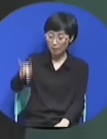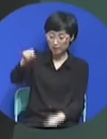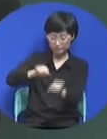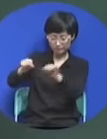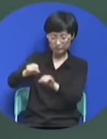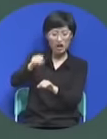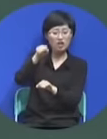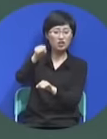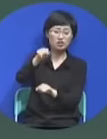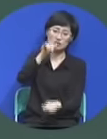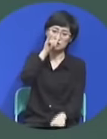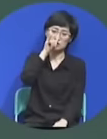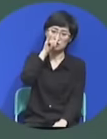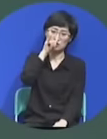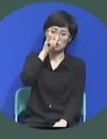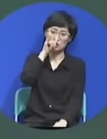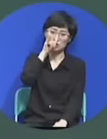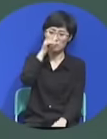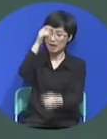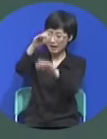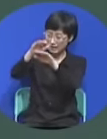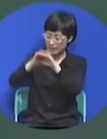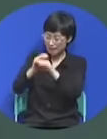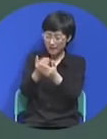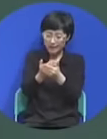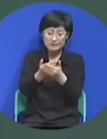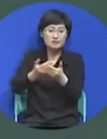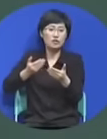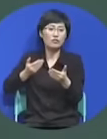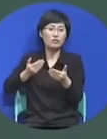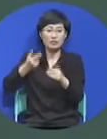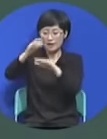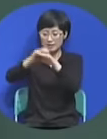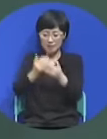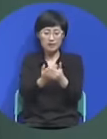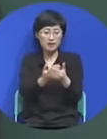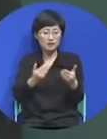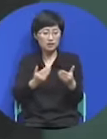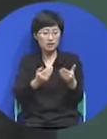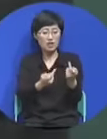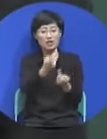있는데 형제들과 화목하고 와서 예배해라.